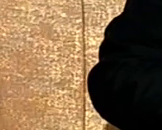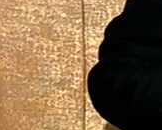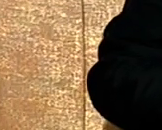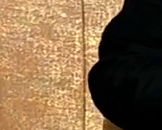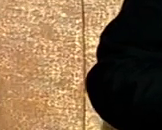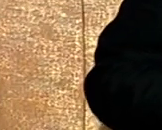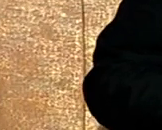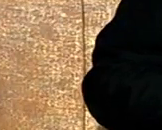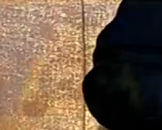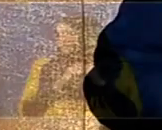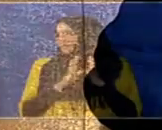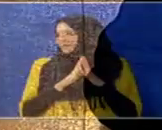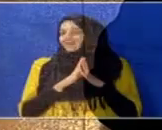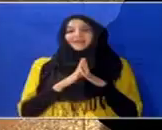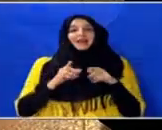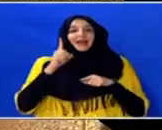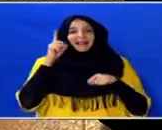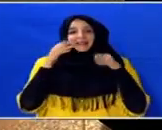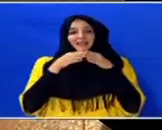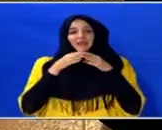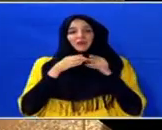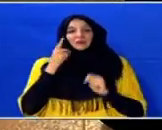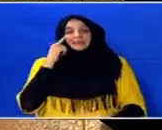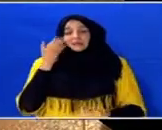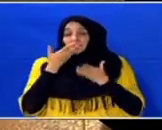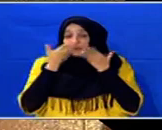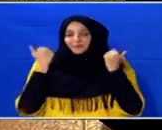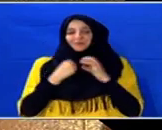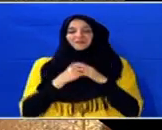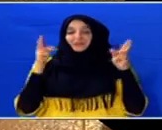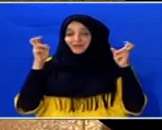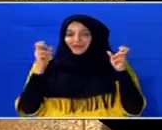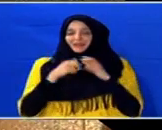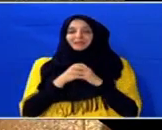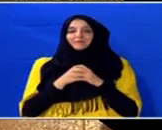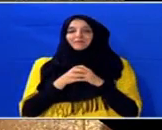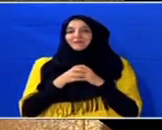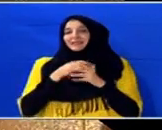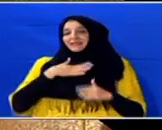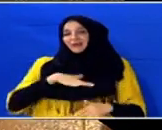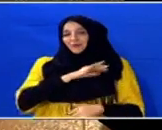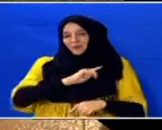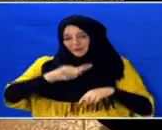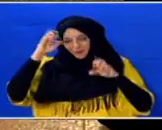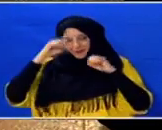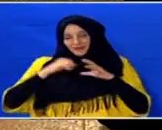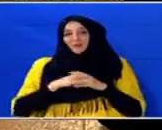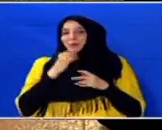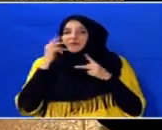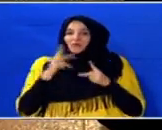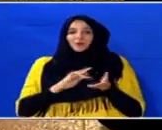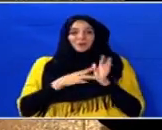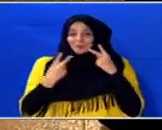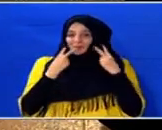هلا سألوا إذا لم يعلموا. السلام عليكم ورحمة الله وبركاته، مرحبا بكم مشاهدين الكرام أينما كنتم في الوطن وخارج